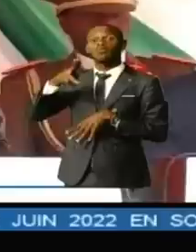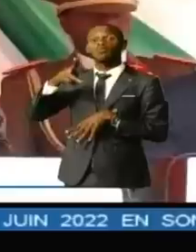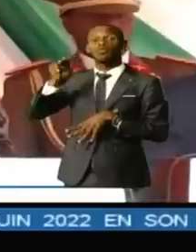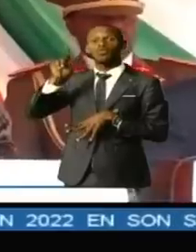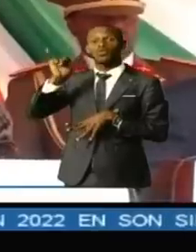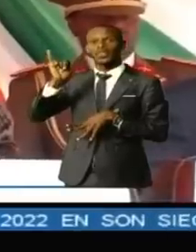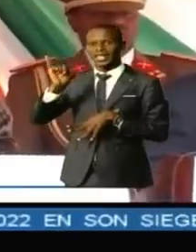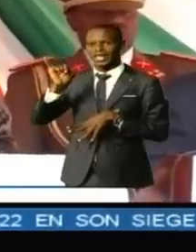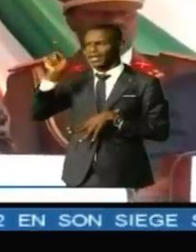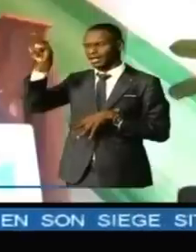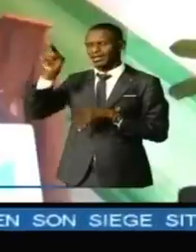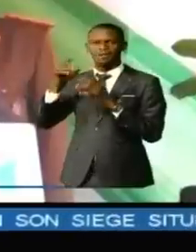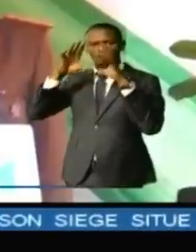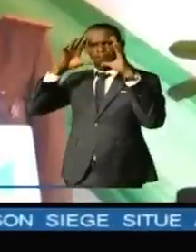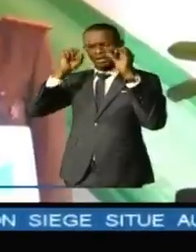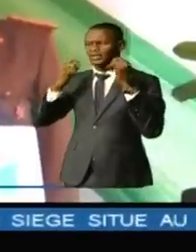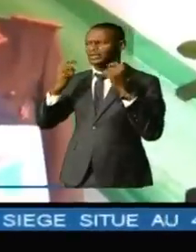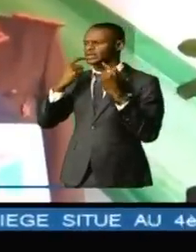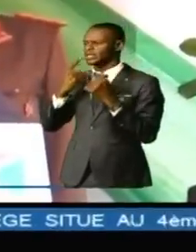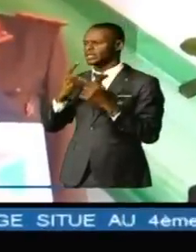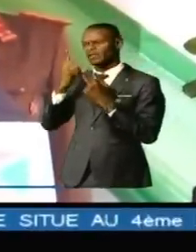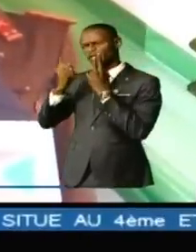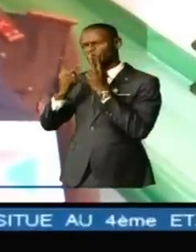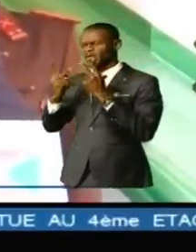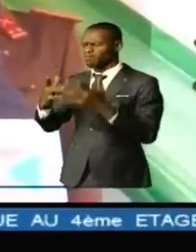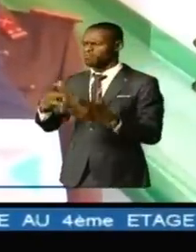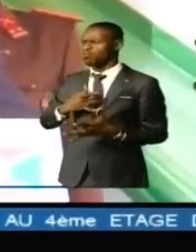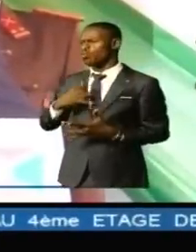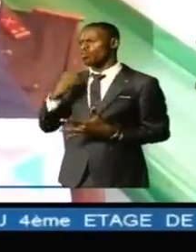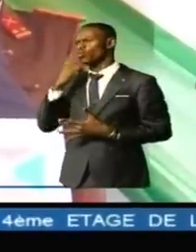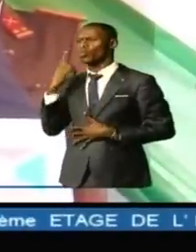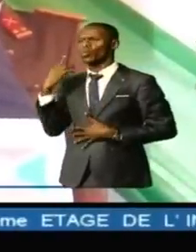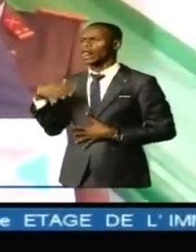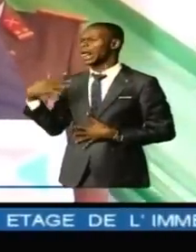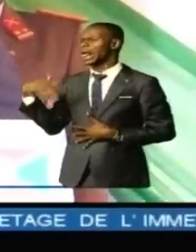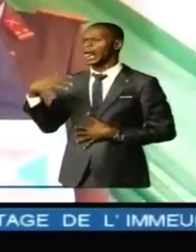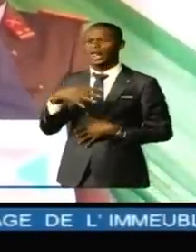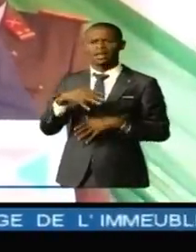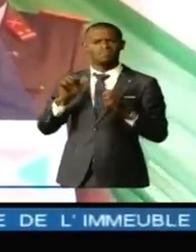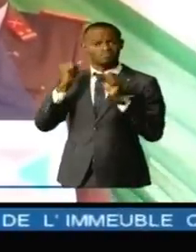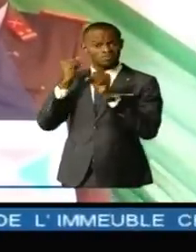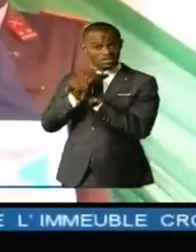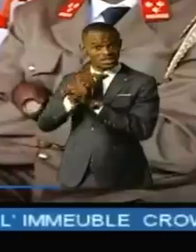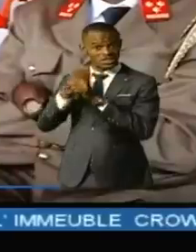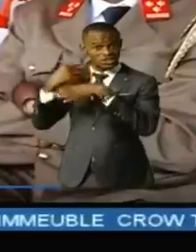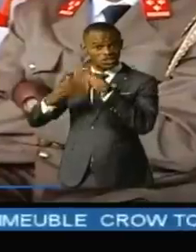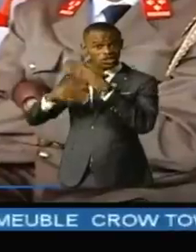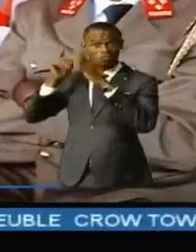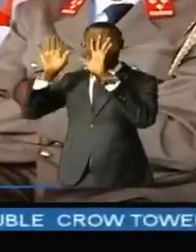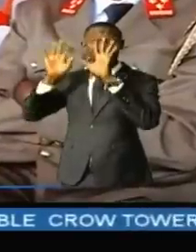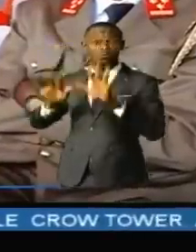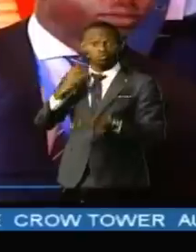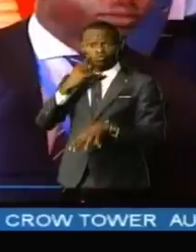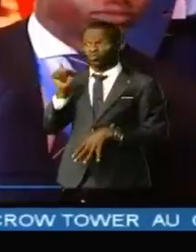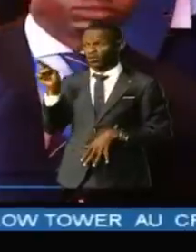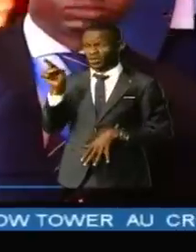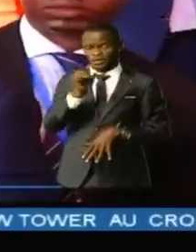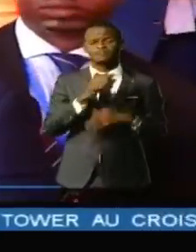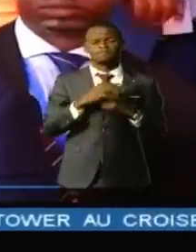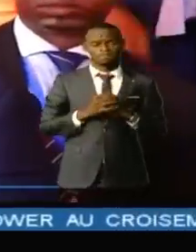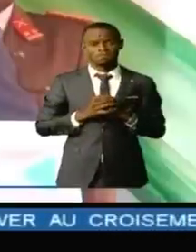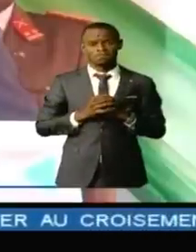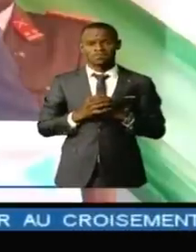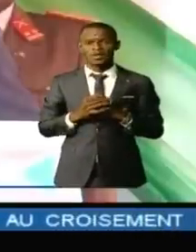dit très impressionné, notamment par les grandes réalisations de développement de Gitega. Pour sa part, Le